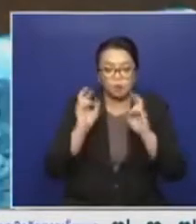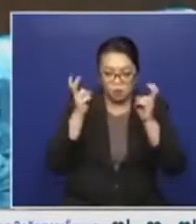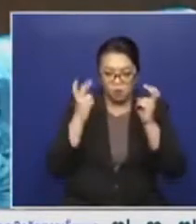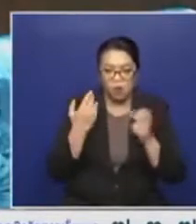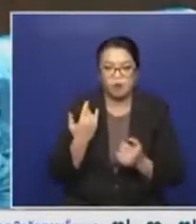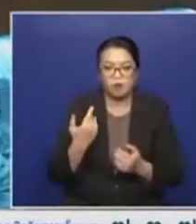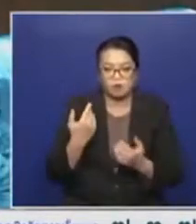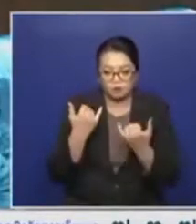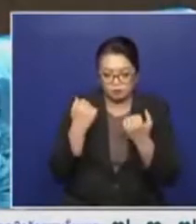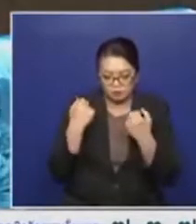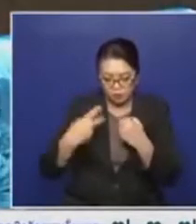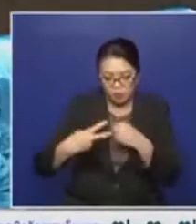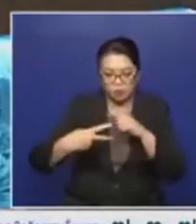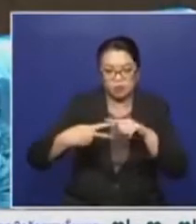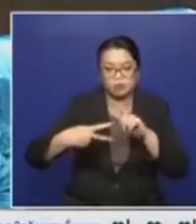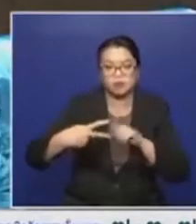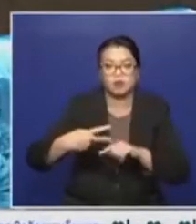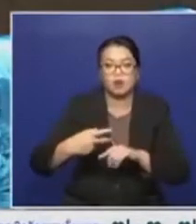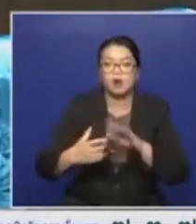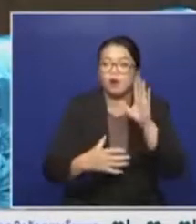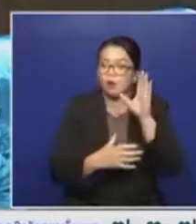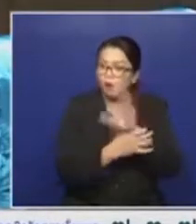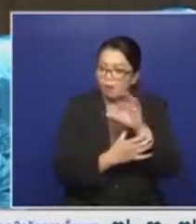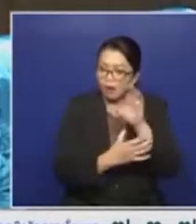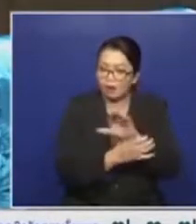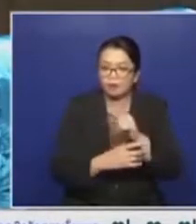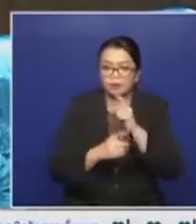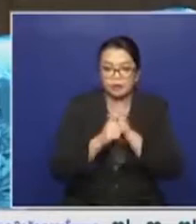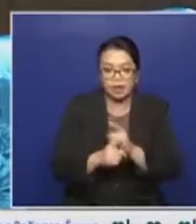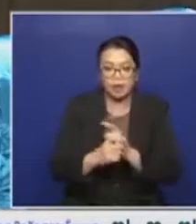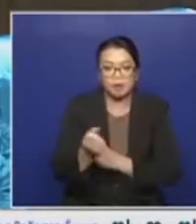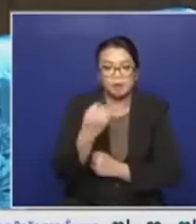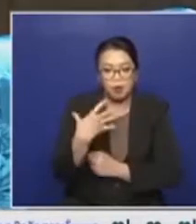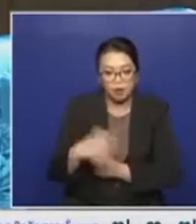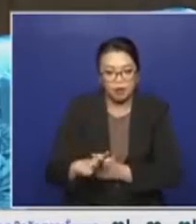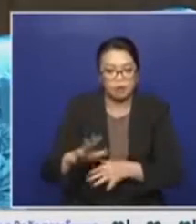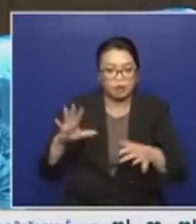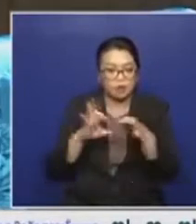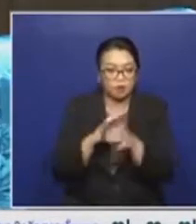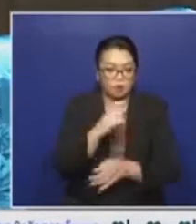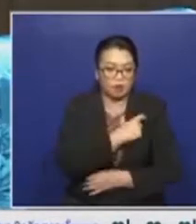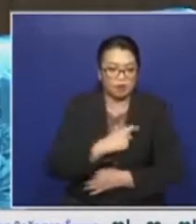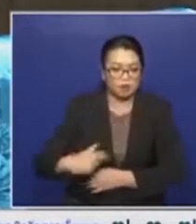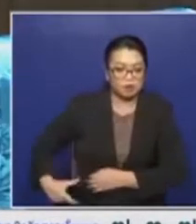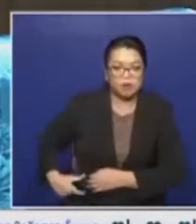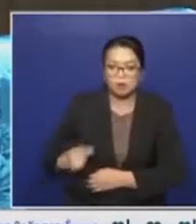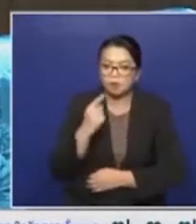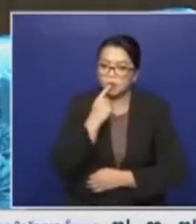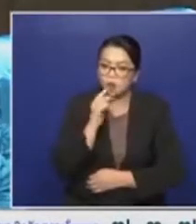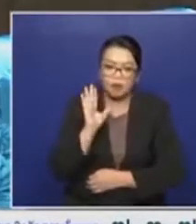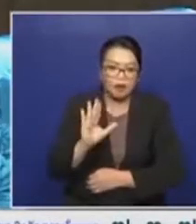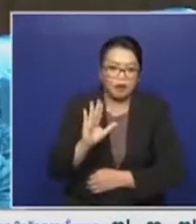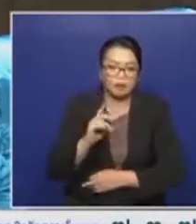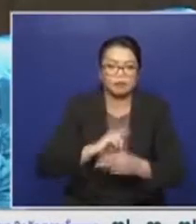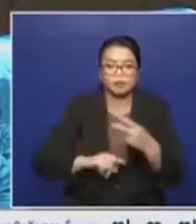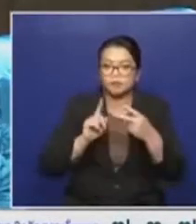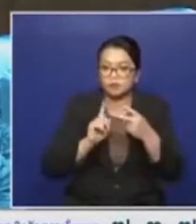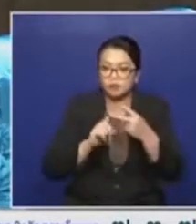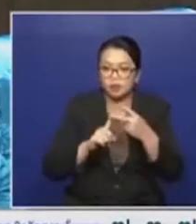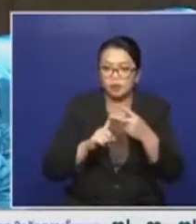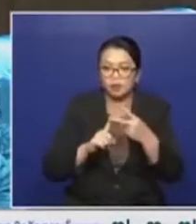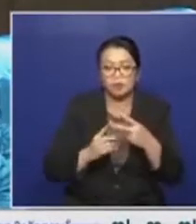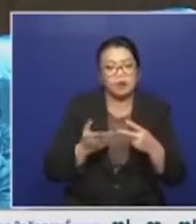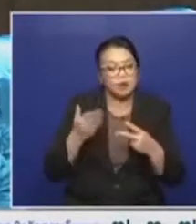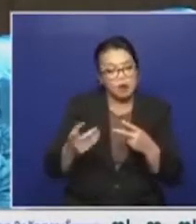เหตุผลสองอย่างครับ 1ข้อบังคับเราก็ชัดเจนว่าไม่พูดถึง 3พันทำมหากษัตริย์นะครับเหตุผลที่สองก็คือ